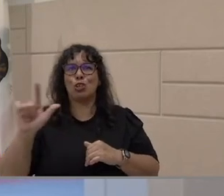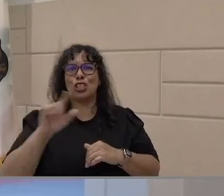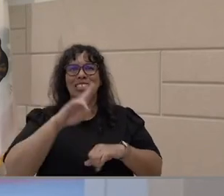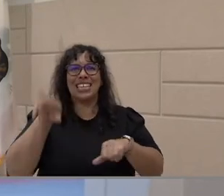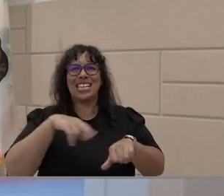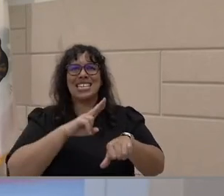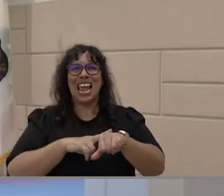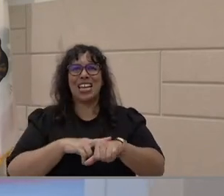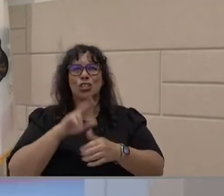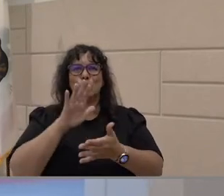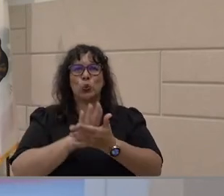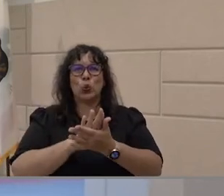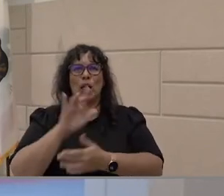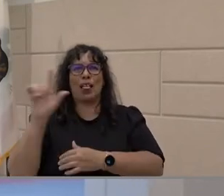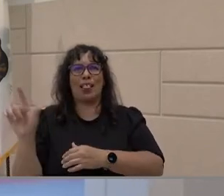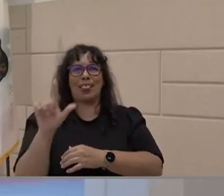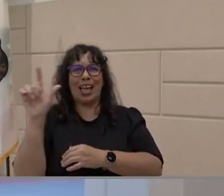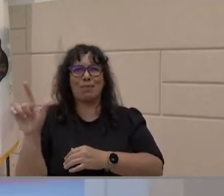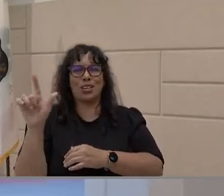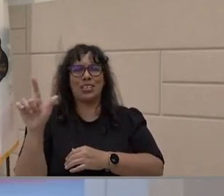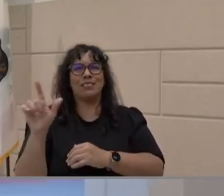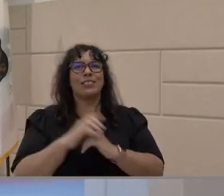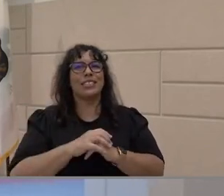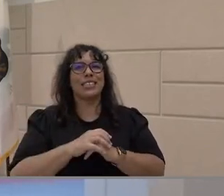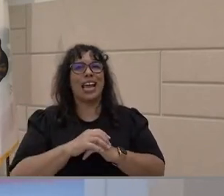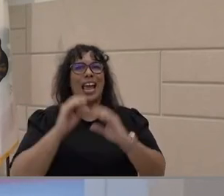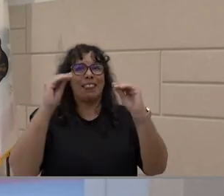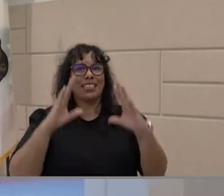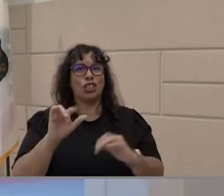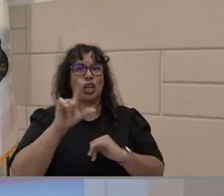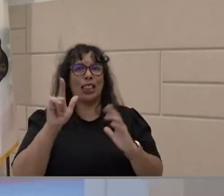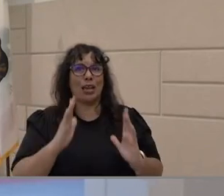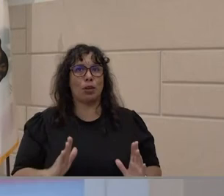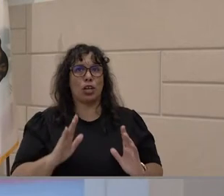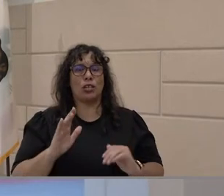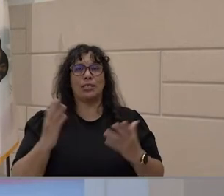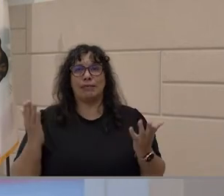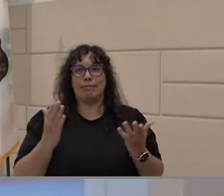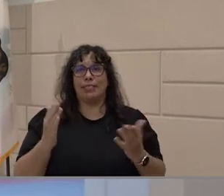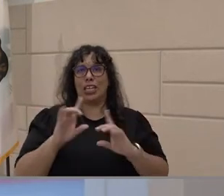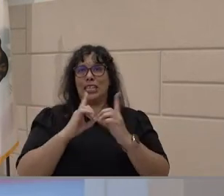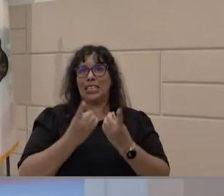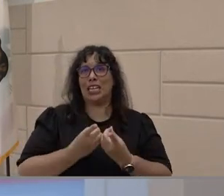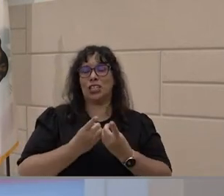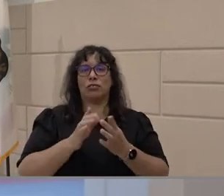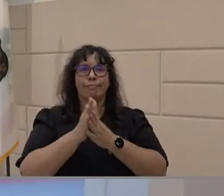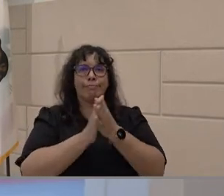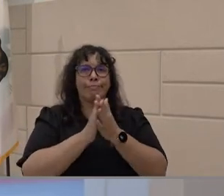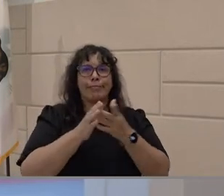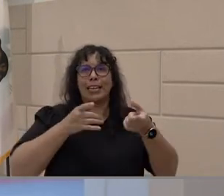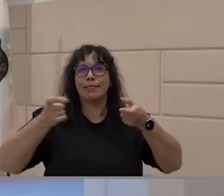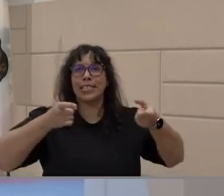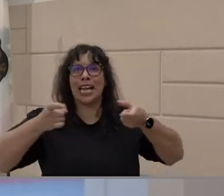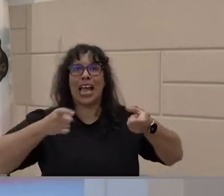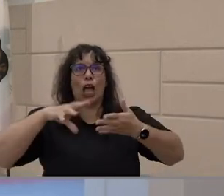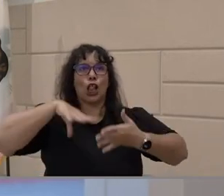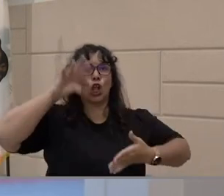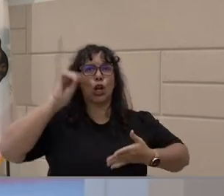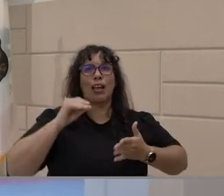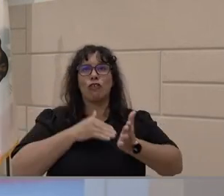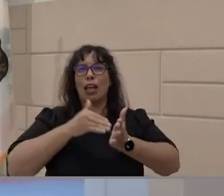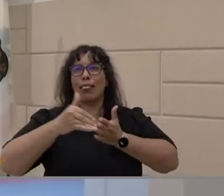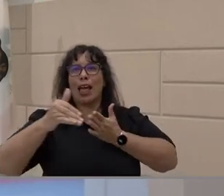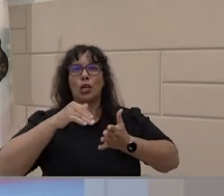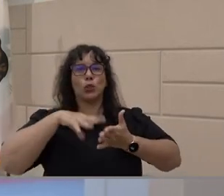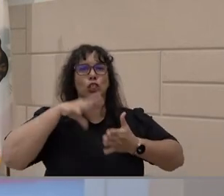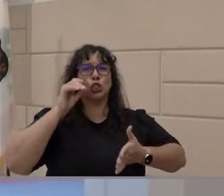ដូច្នេះខែ4គឺជាបានអបអរសាទរទៅលើបុគ្គលិកធ្វើការនៅតាមបណ្ណាល័យដែលមានចំនួ